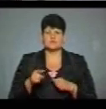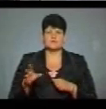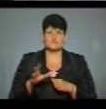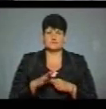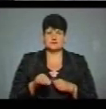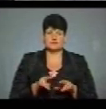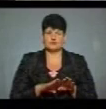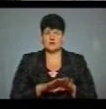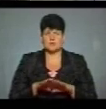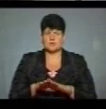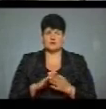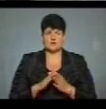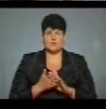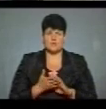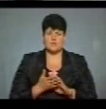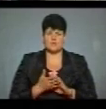в однакових умовах,